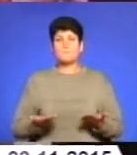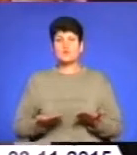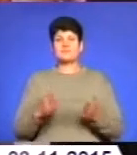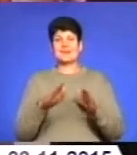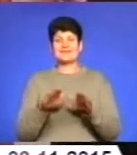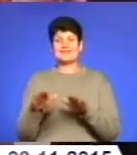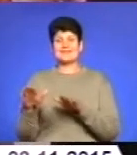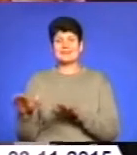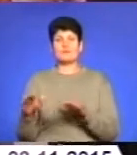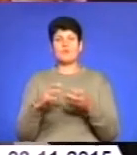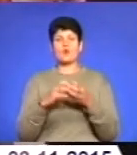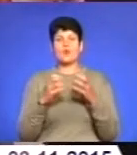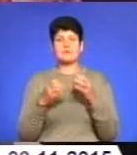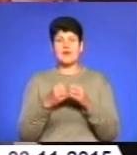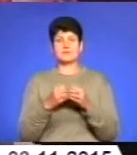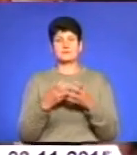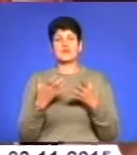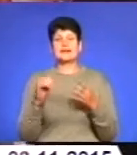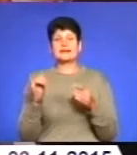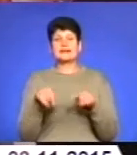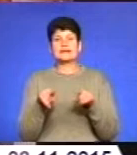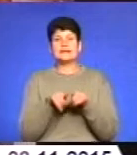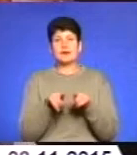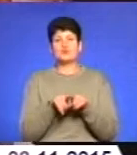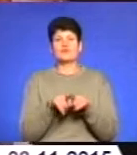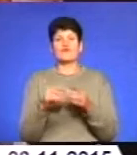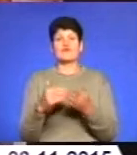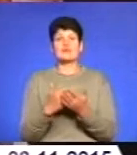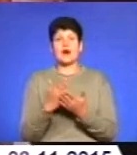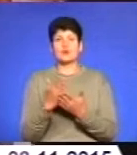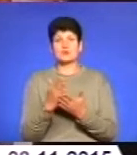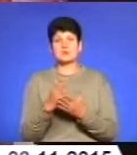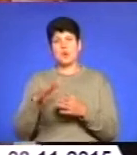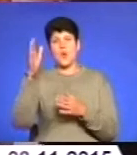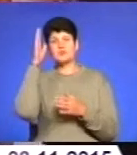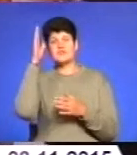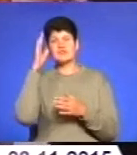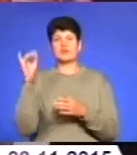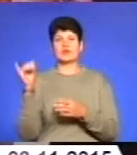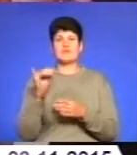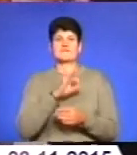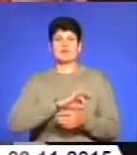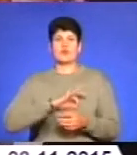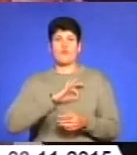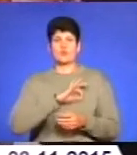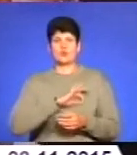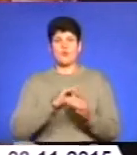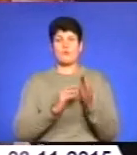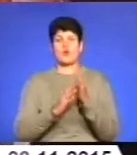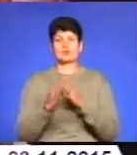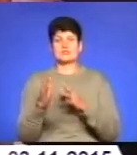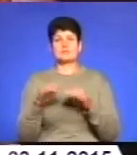дітей проблемних категорій, так і в якості освітнього і виховного